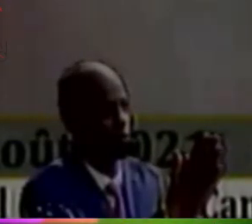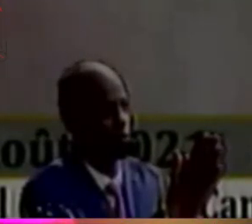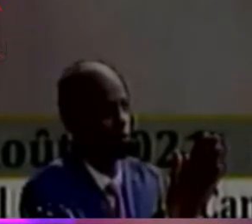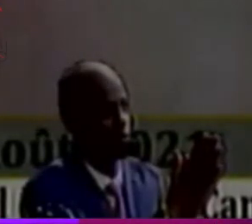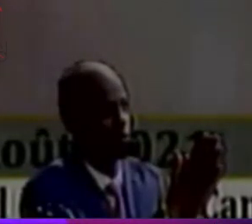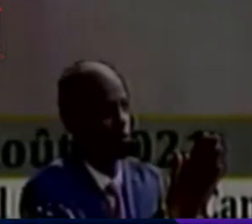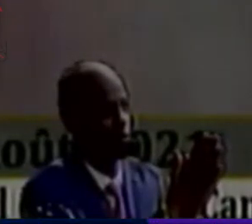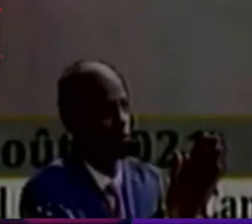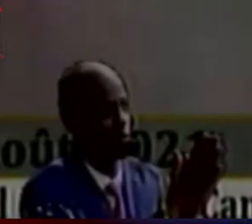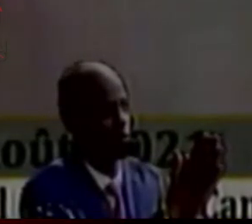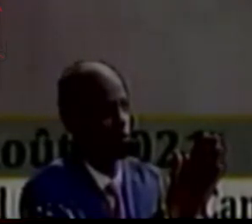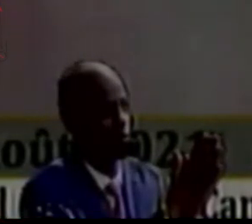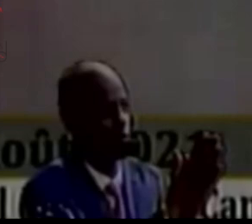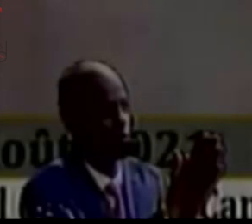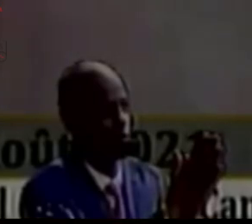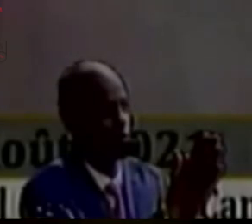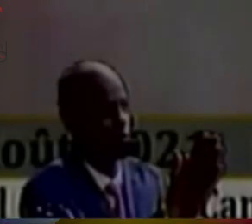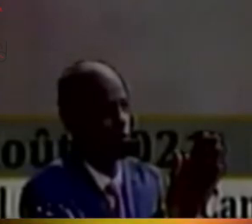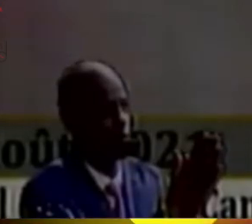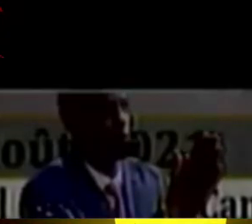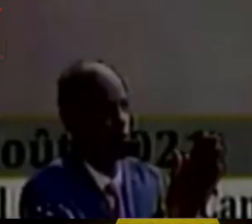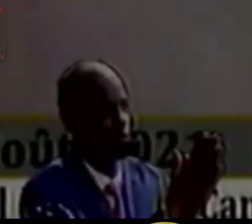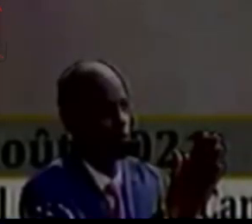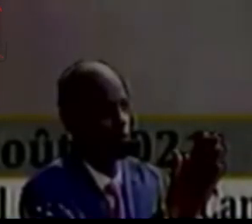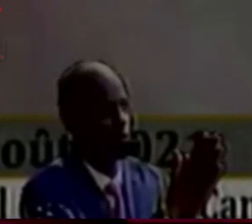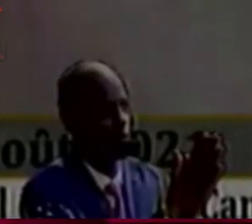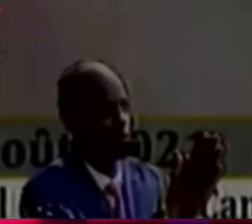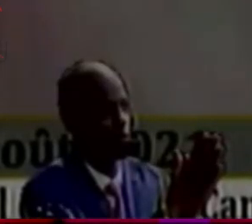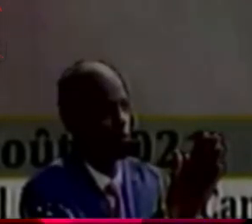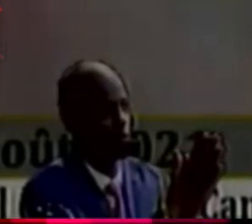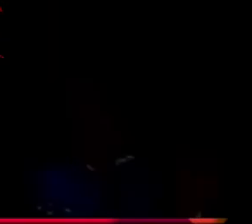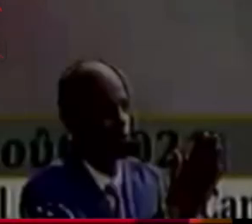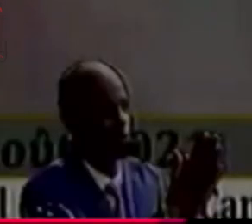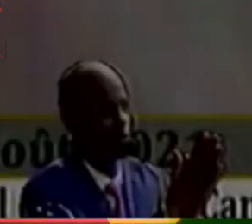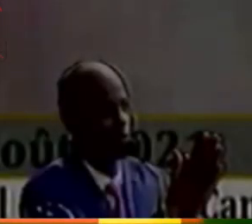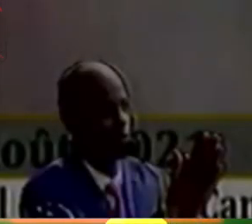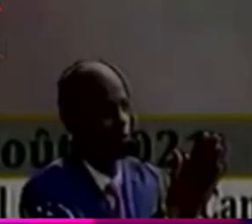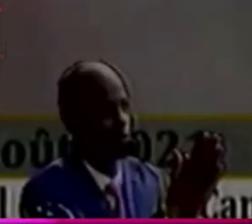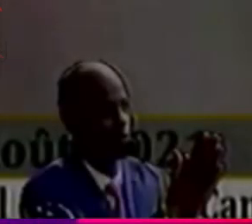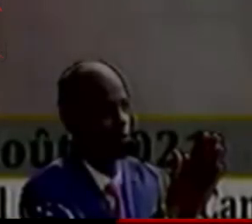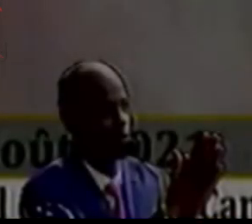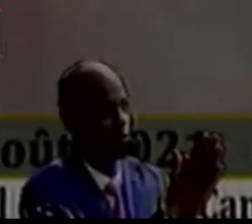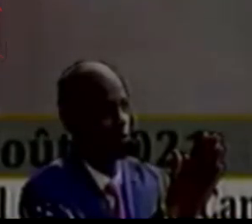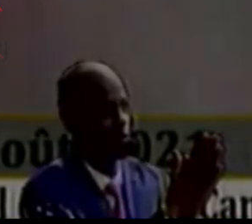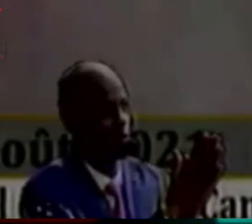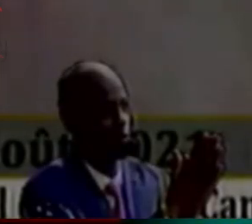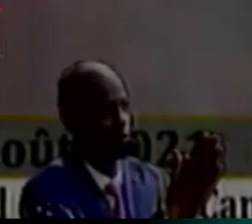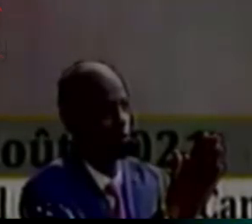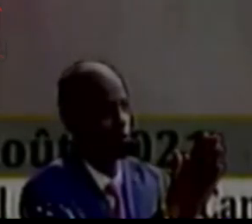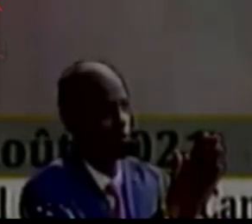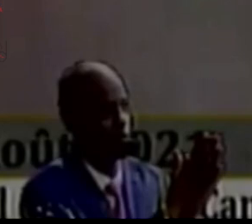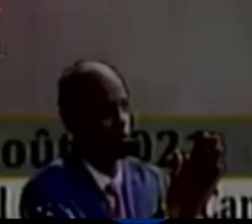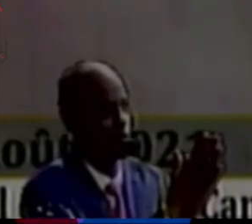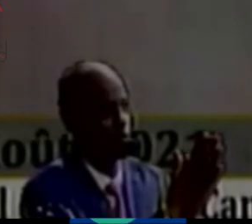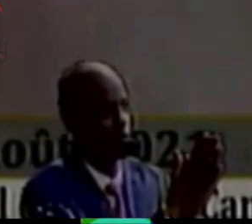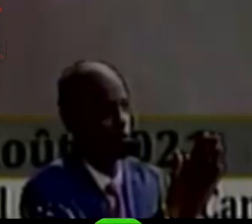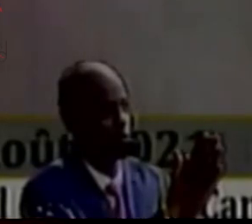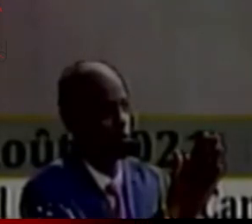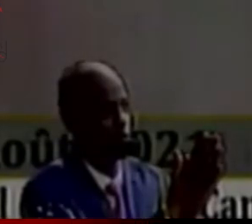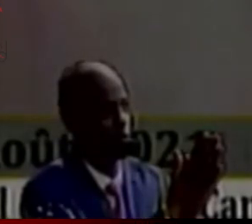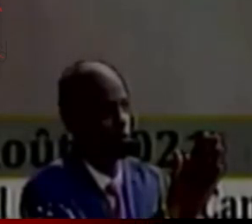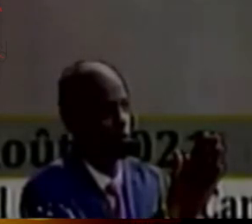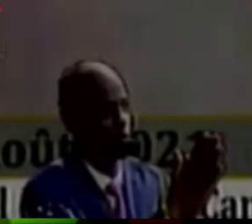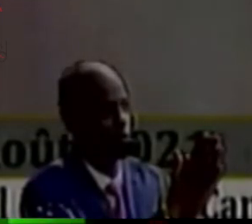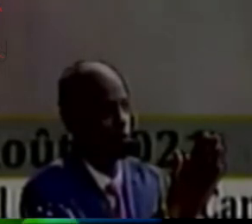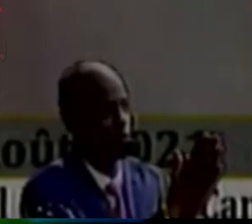mettez-les, pas petit pas chiche, ok? Même si les entreprises ne sont pas en pile, même si c'est petite entreprise, rentrez